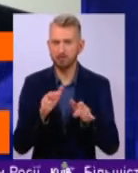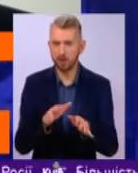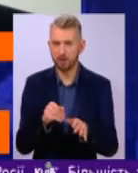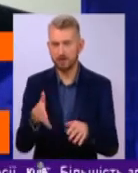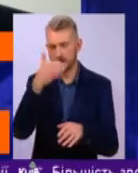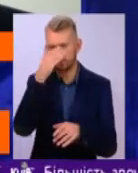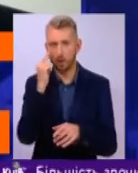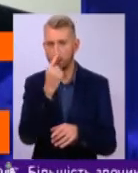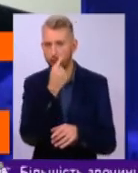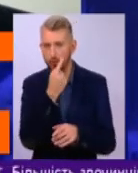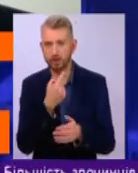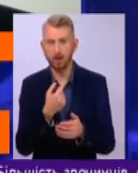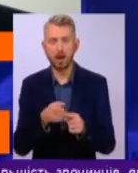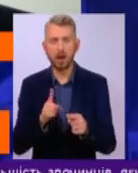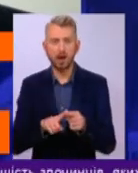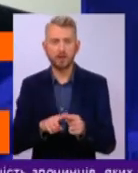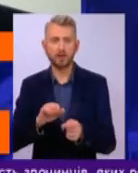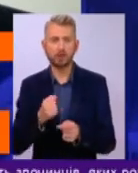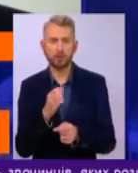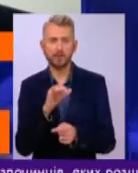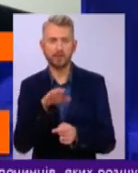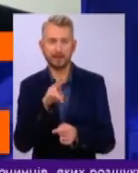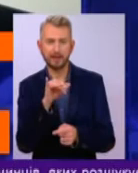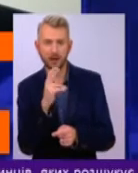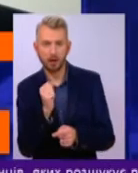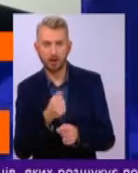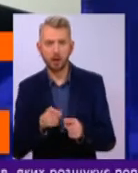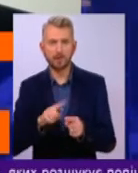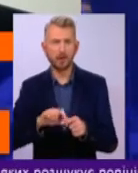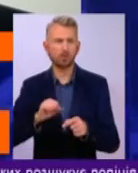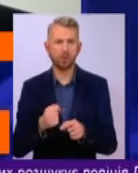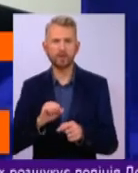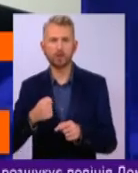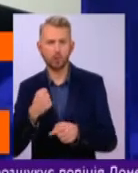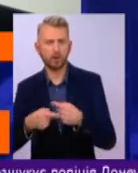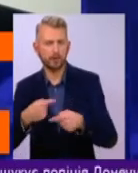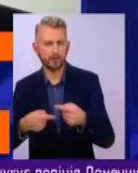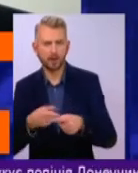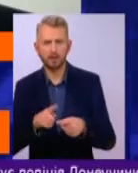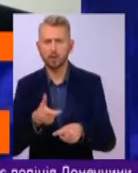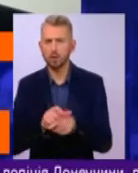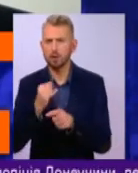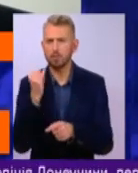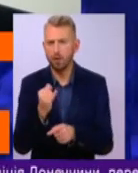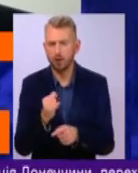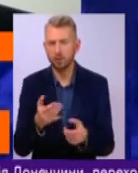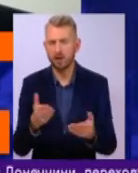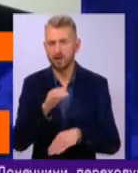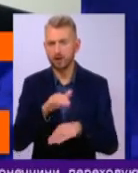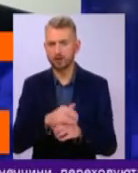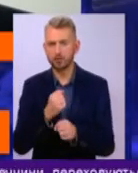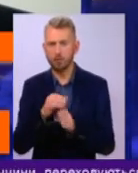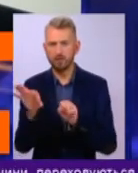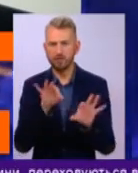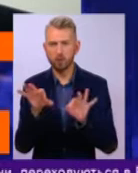очі. А це таке ніби коло друзів Ситника, і перше гірше, бо це друзі друзів Ситника. І це дуже погана річ, яка фактично робить